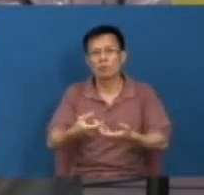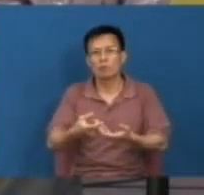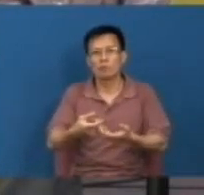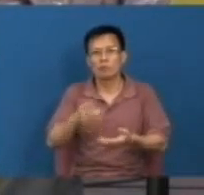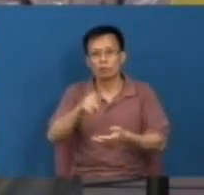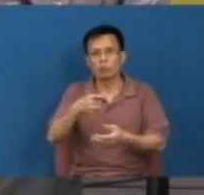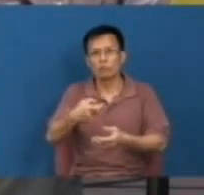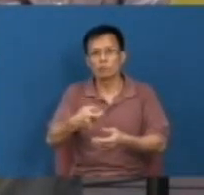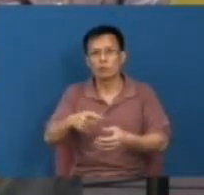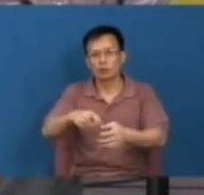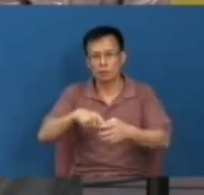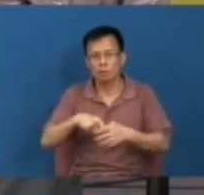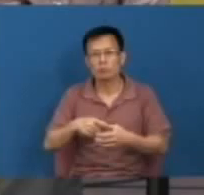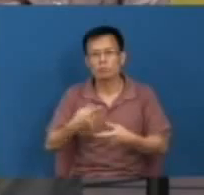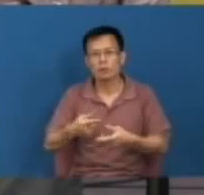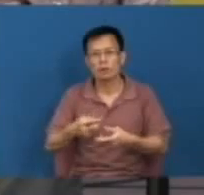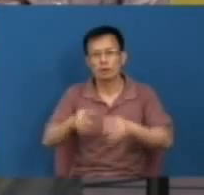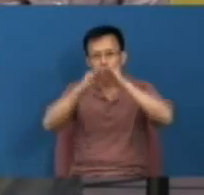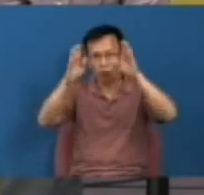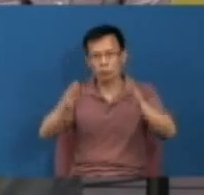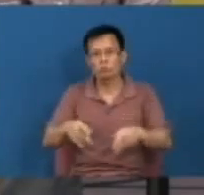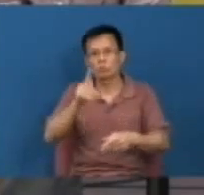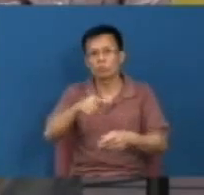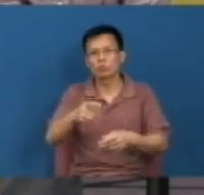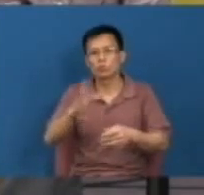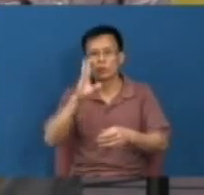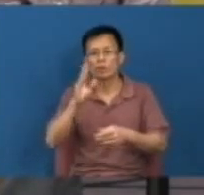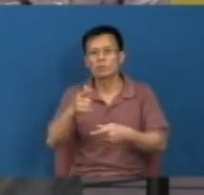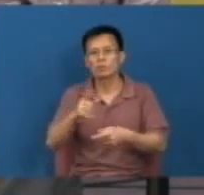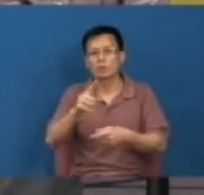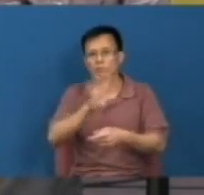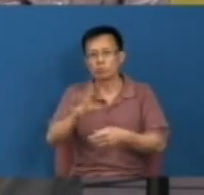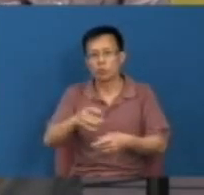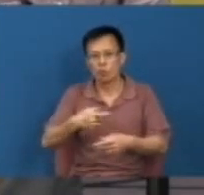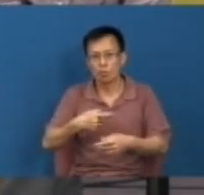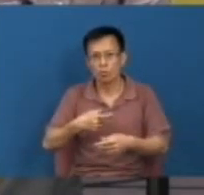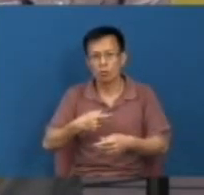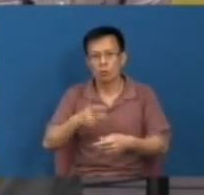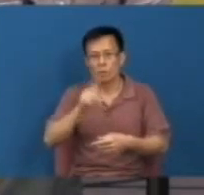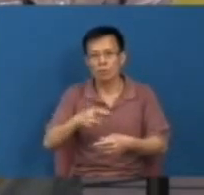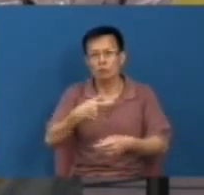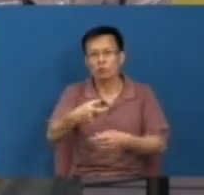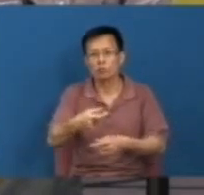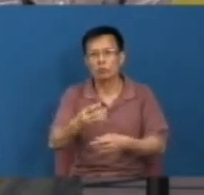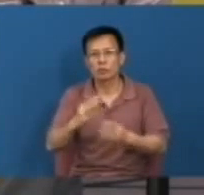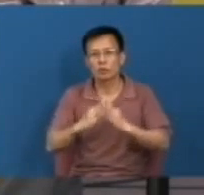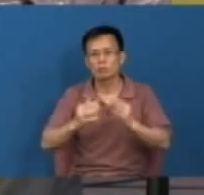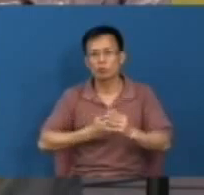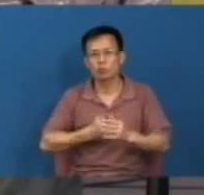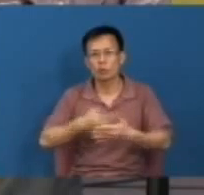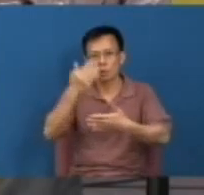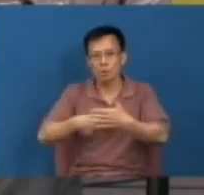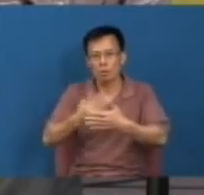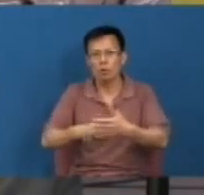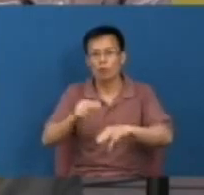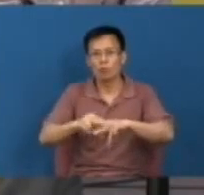是咧，佢就叫啲租客咧喺未完約之前咧，佢哋就已經叫啲租客，你哋千祈唔好交租俾業主啊，你要扣按金啊。咁